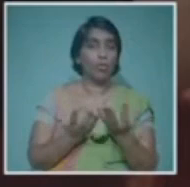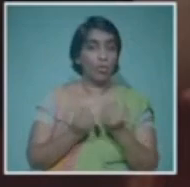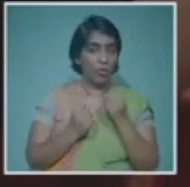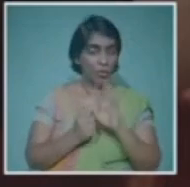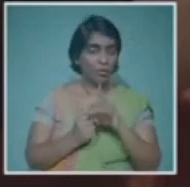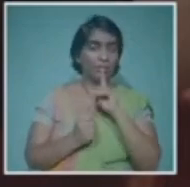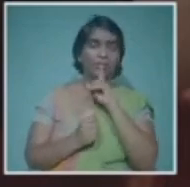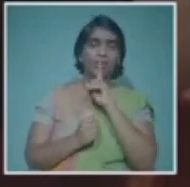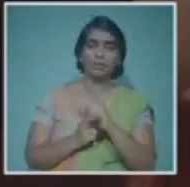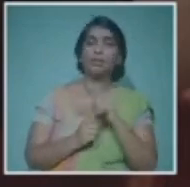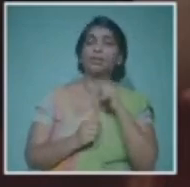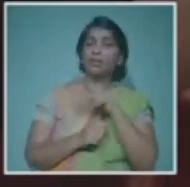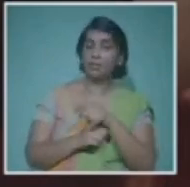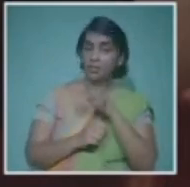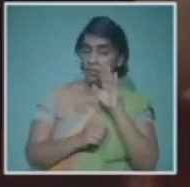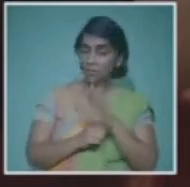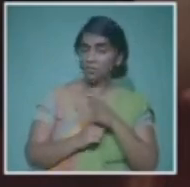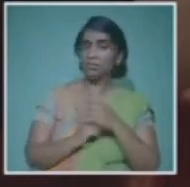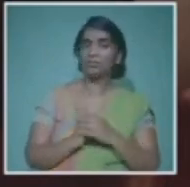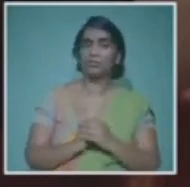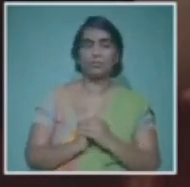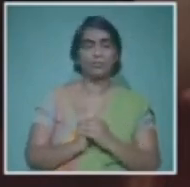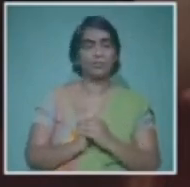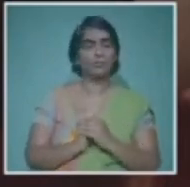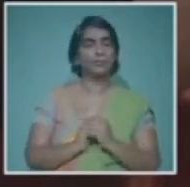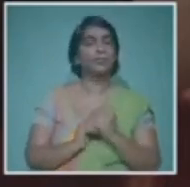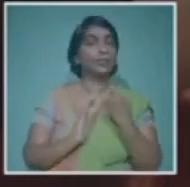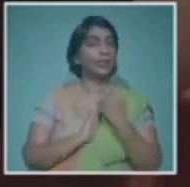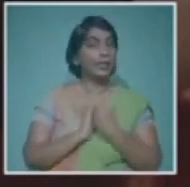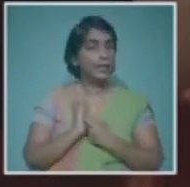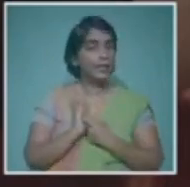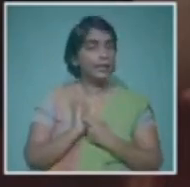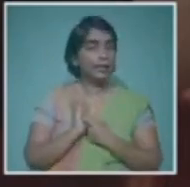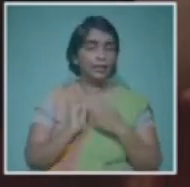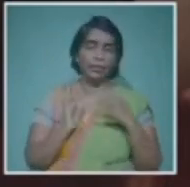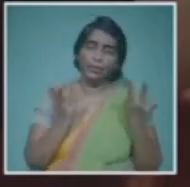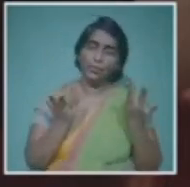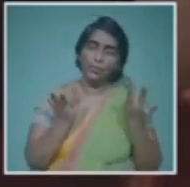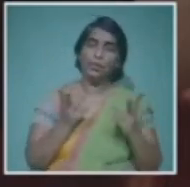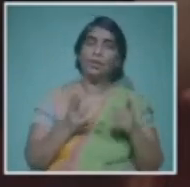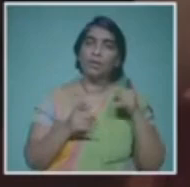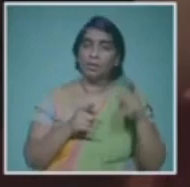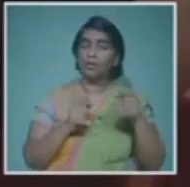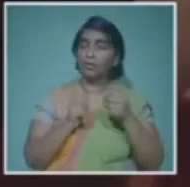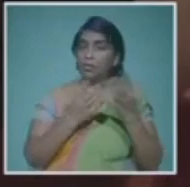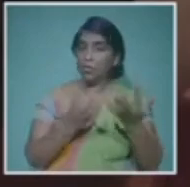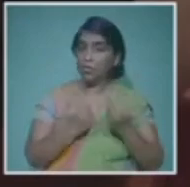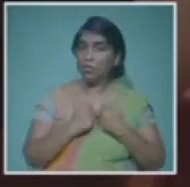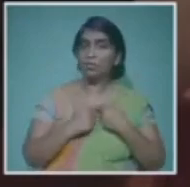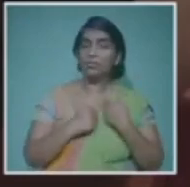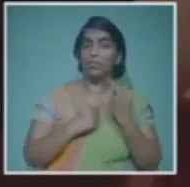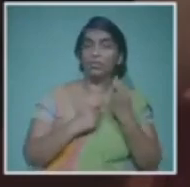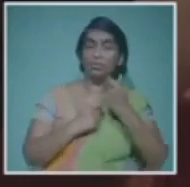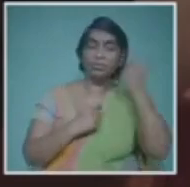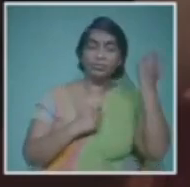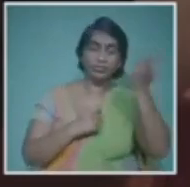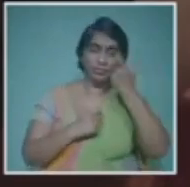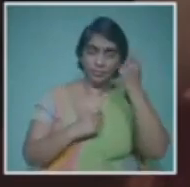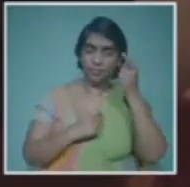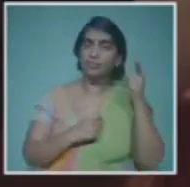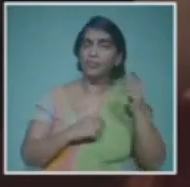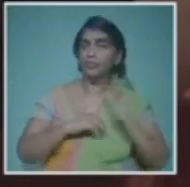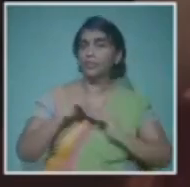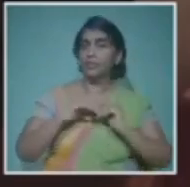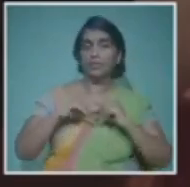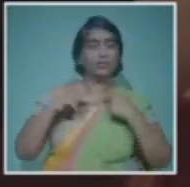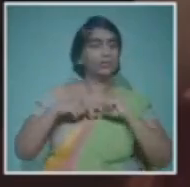විටම ඒ සඳහා අවශ්‍ය නීතිය හෝ ඒ සඳහා අවශ්‍ය වන ප්‍රාග්ධනය සොයා ගැනීමේ